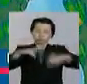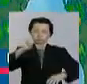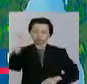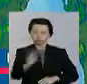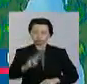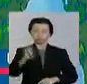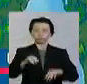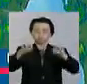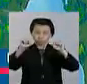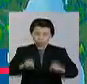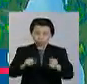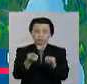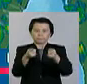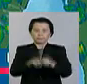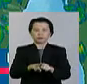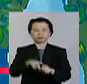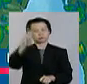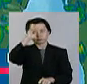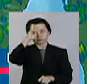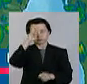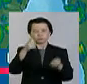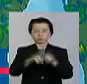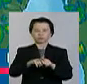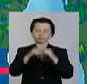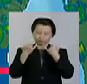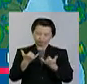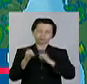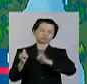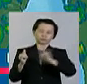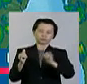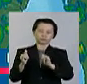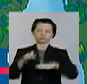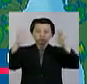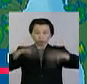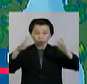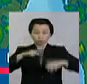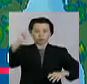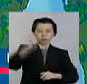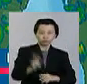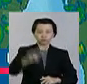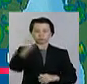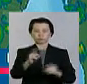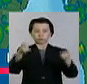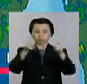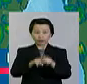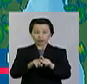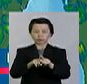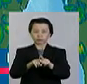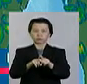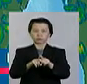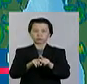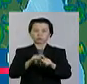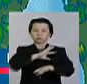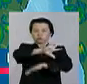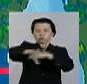petir masih boleh berlaku seperti yang berlaku pada hari ini, iaitu hujan dan juga ribut petir berlaku pada